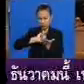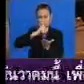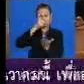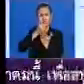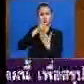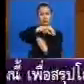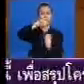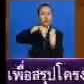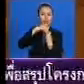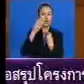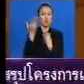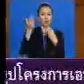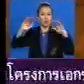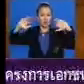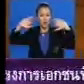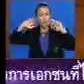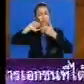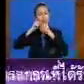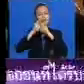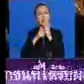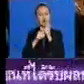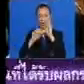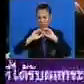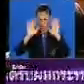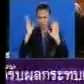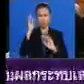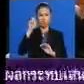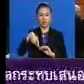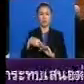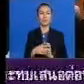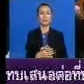ศิรจจัดการปัญหาต่างๆให้ชัดเจน